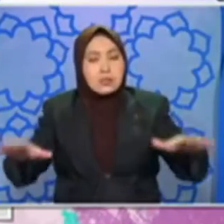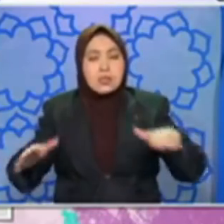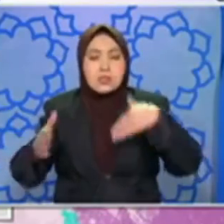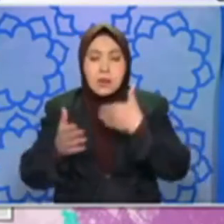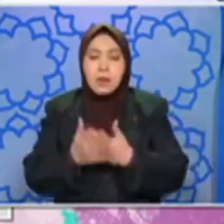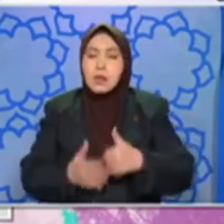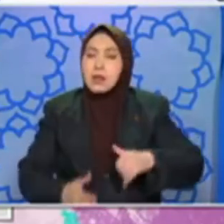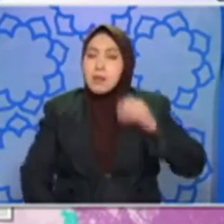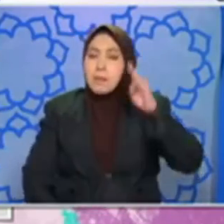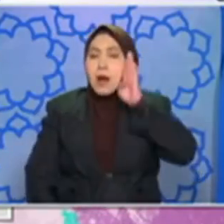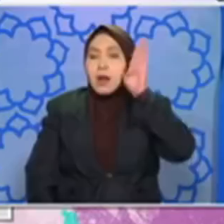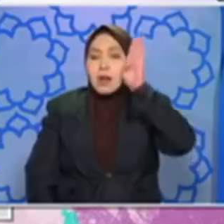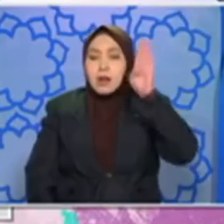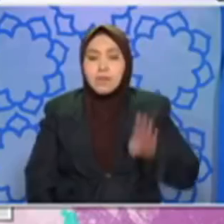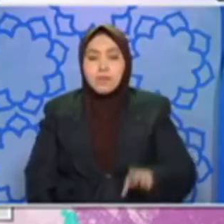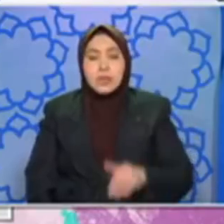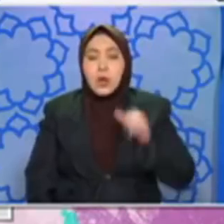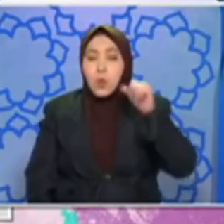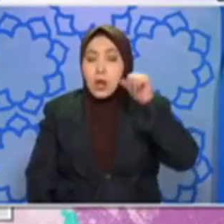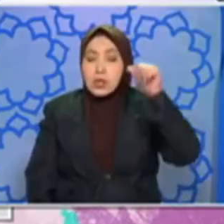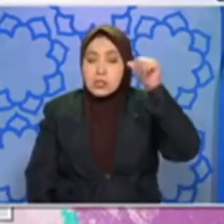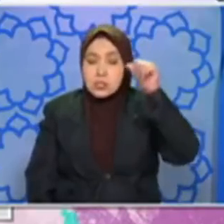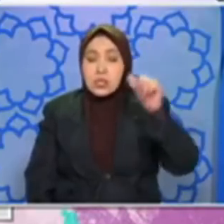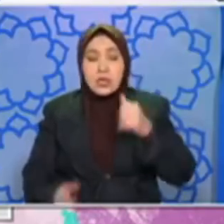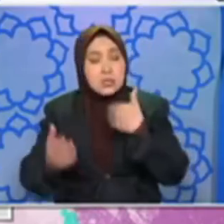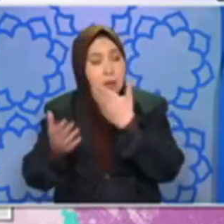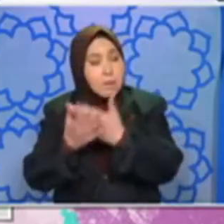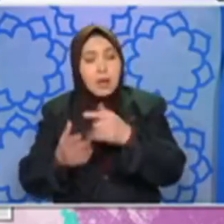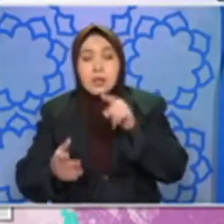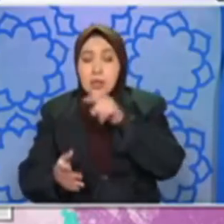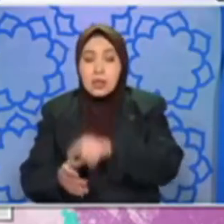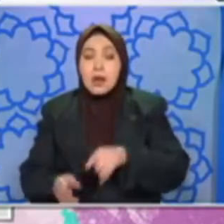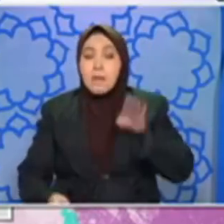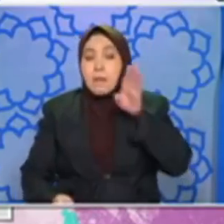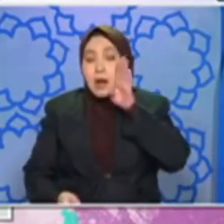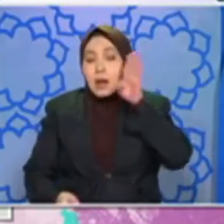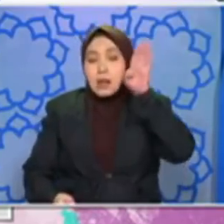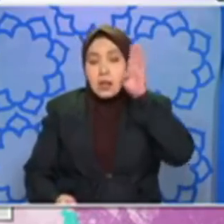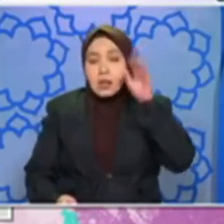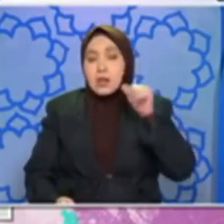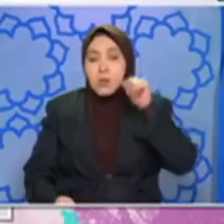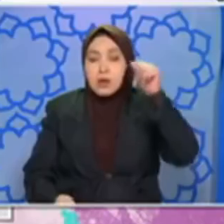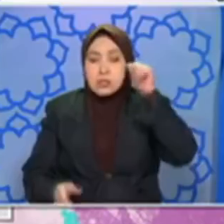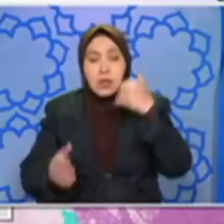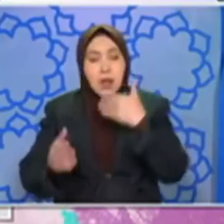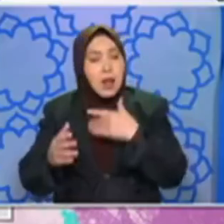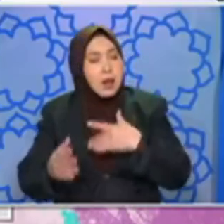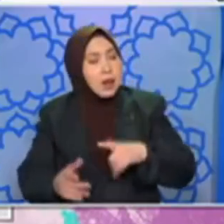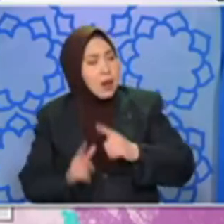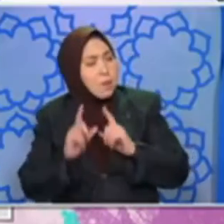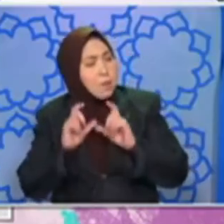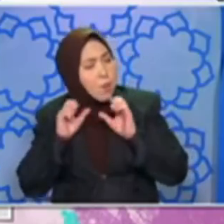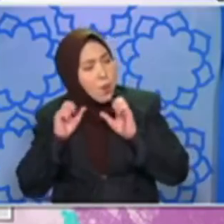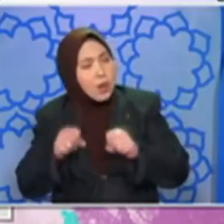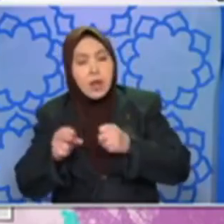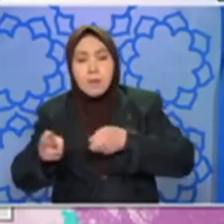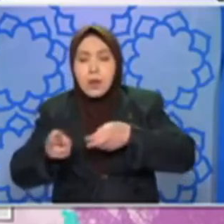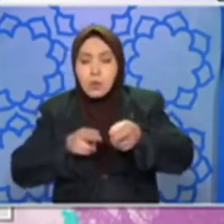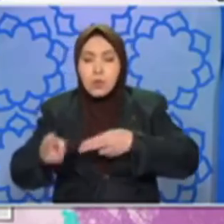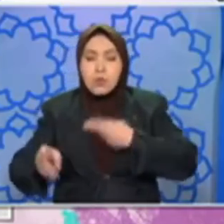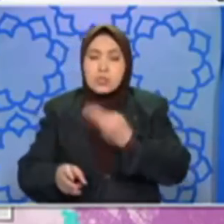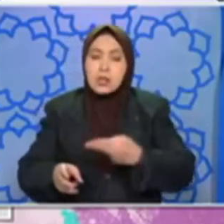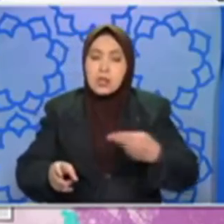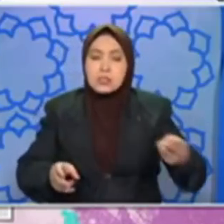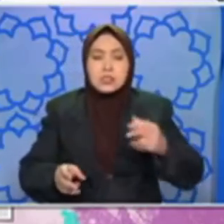ashuddah wa awfu بالعهد إن